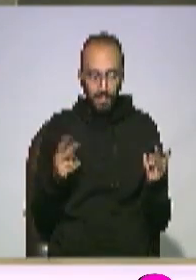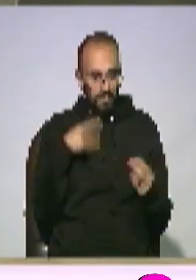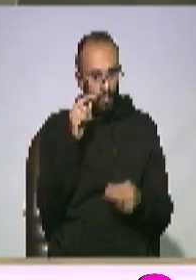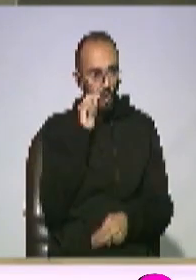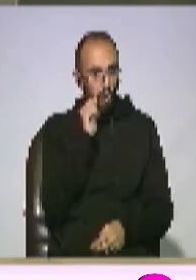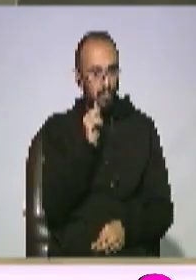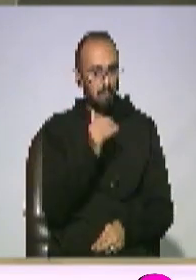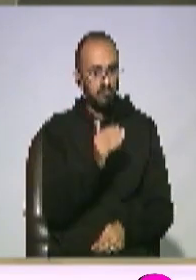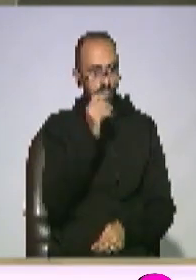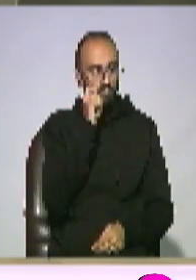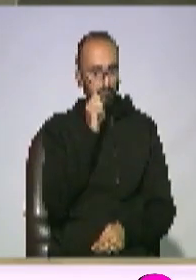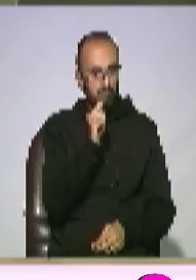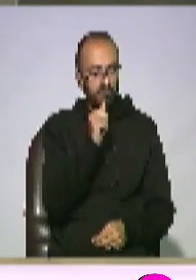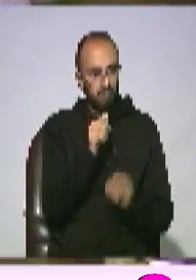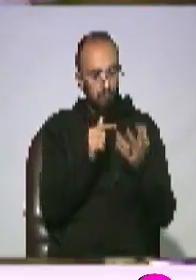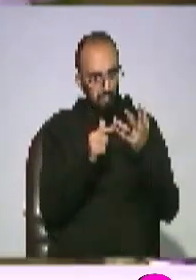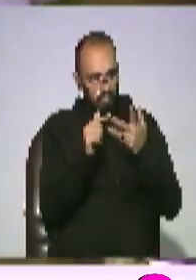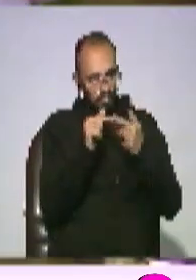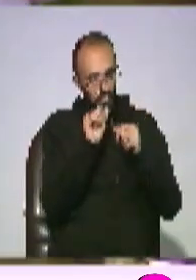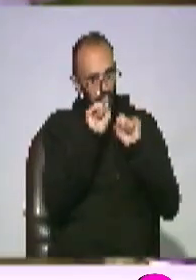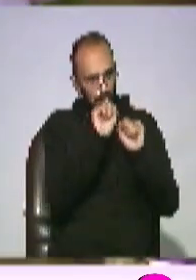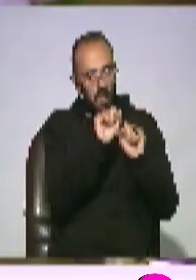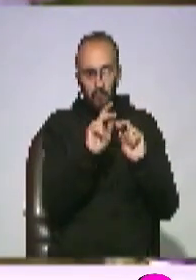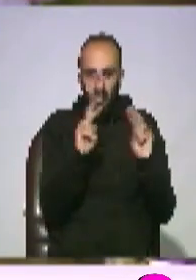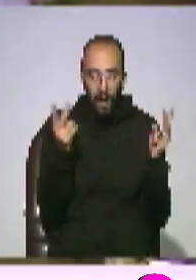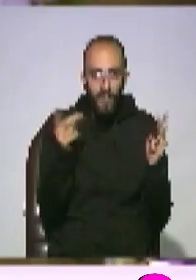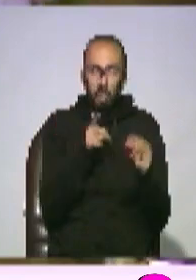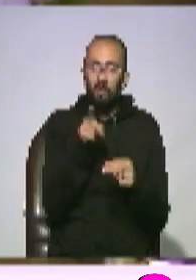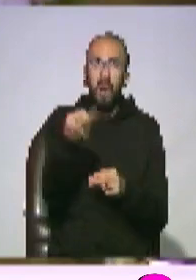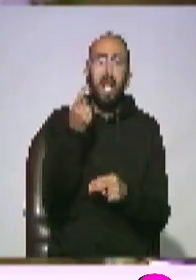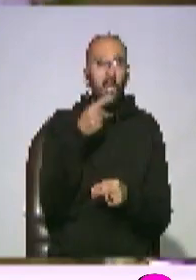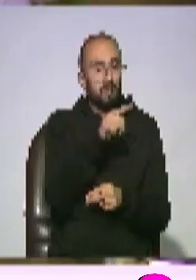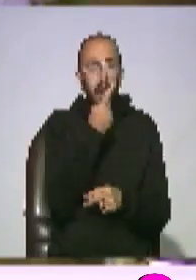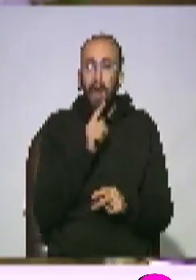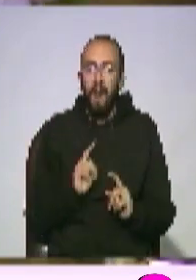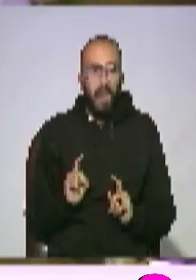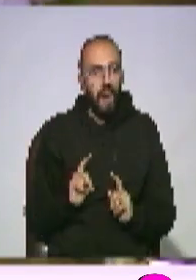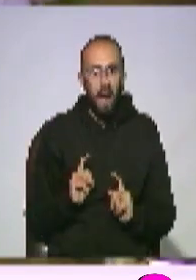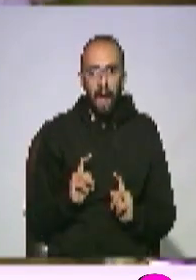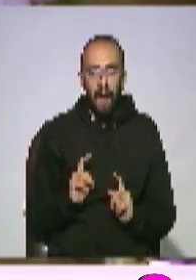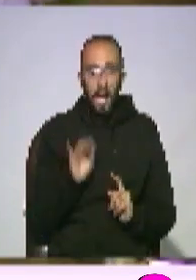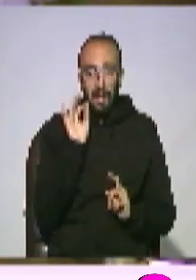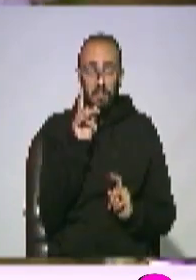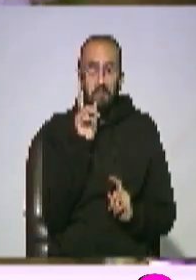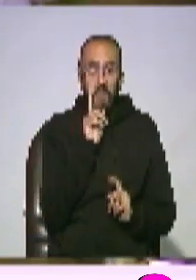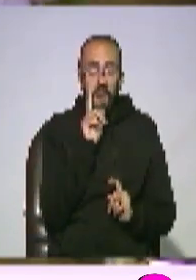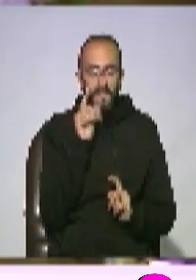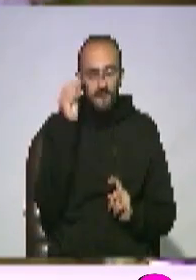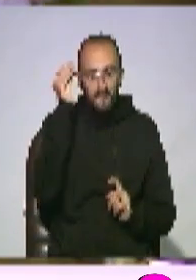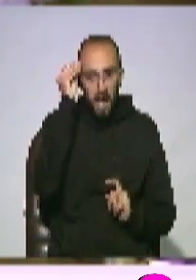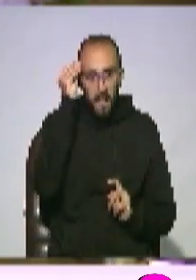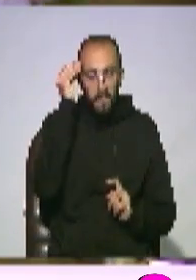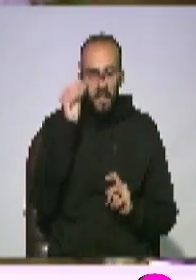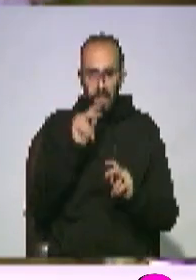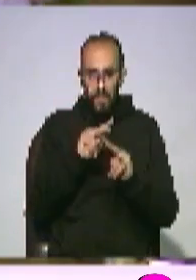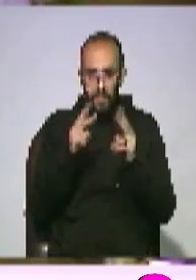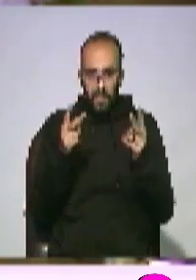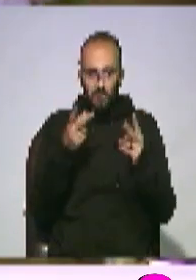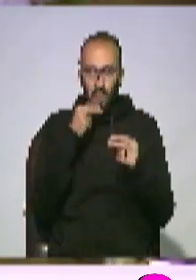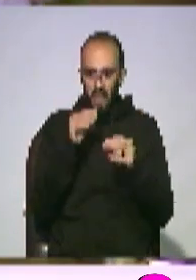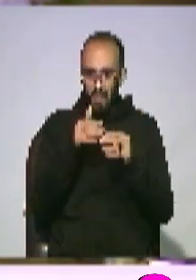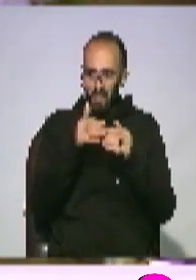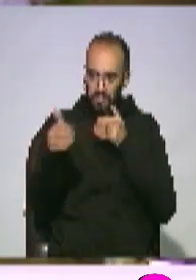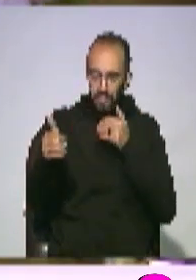راجل تقوم باللي تقوم بيه البنوتة دي. فلازم الأم تفرق، مش بمعنى